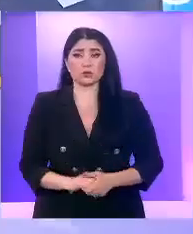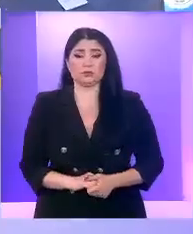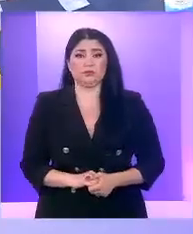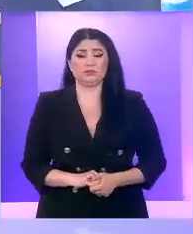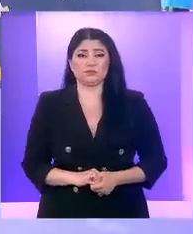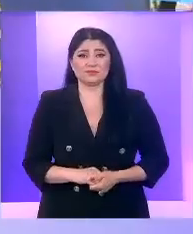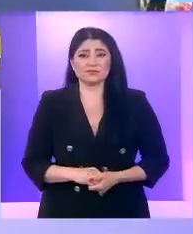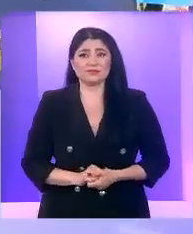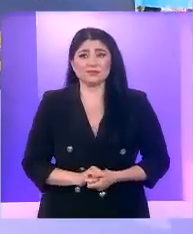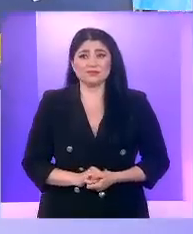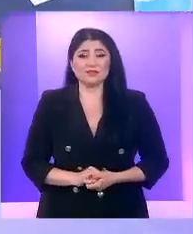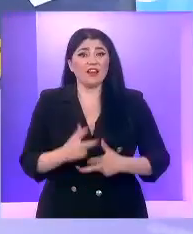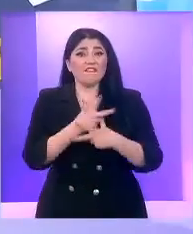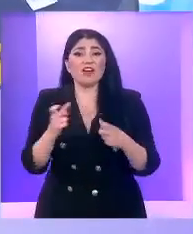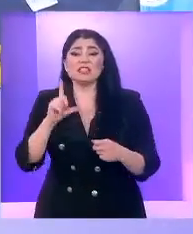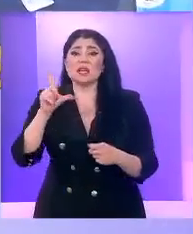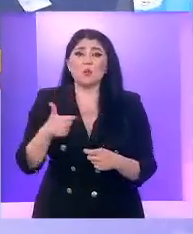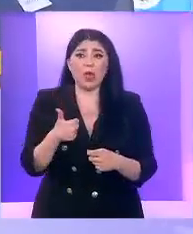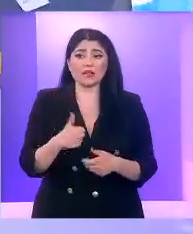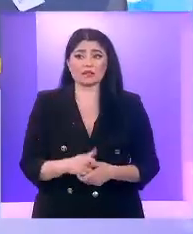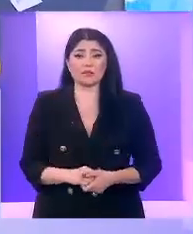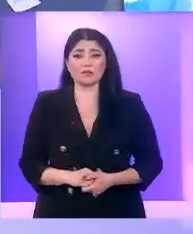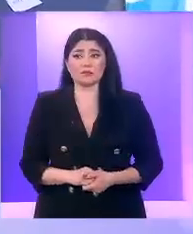exercit activitatea didactică fără să fiu nevoit,